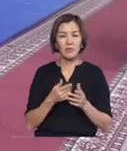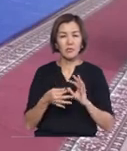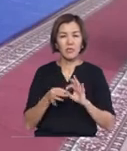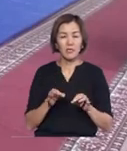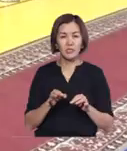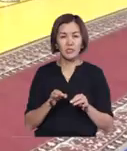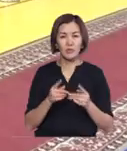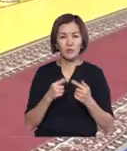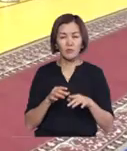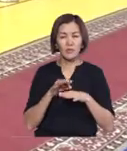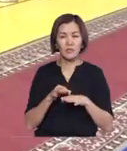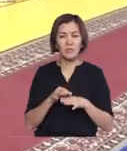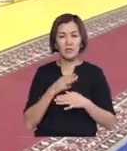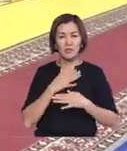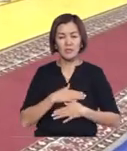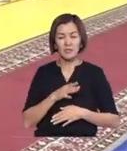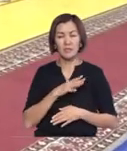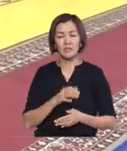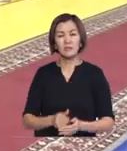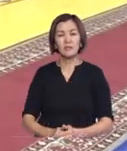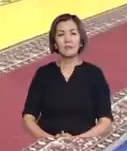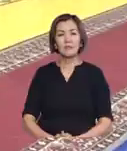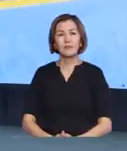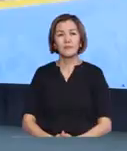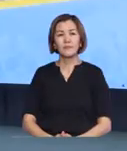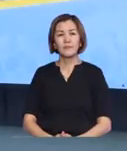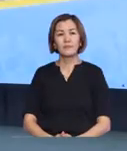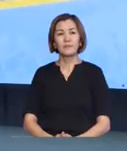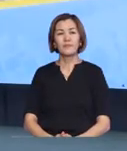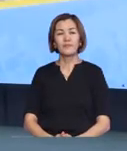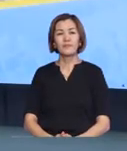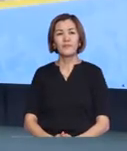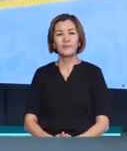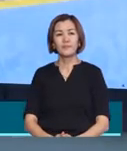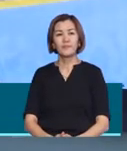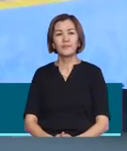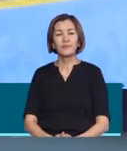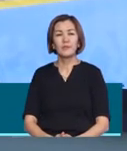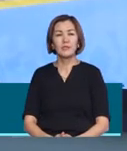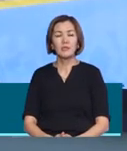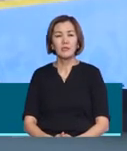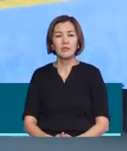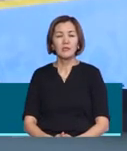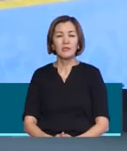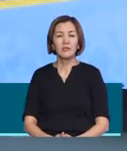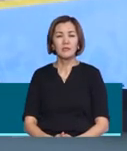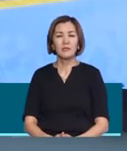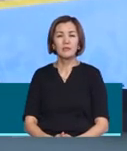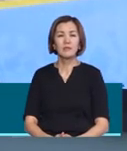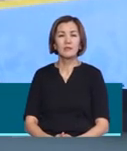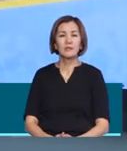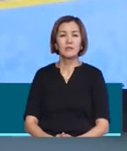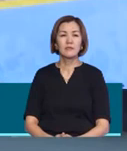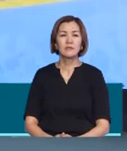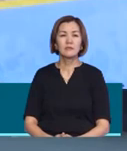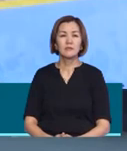жан-жақтылы ұйымдастырылғанына ризашылықтарын білдіріп отыр. Что шикарным месте мы проводим